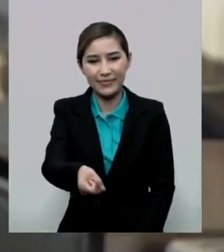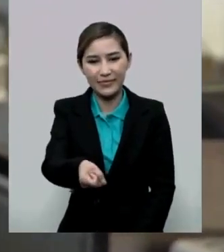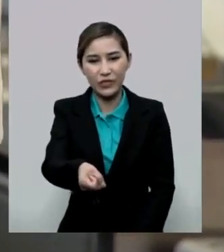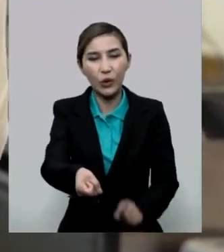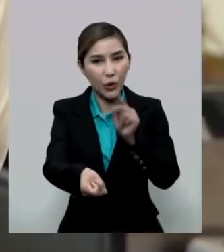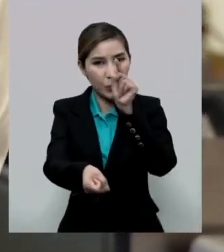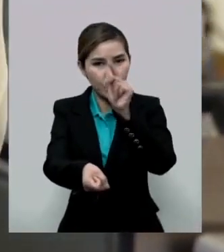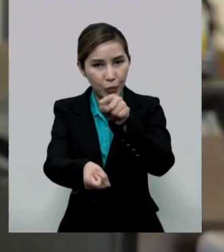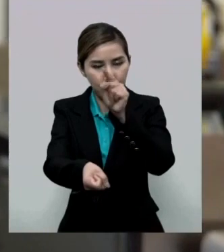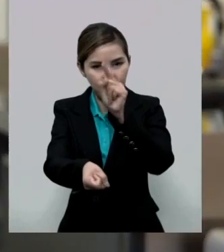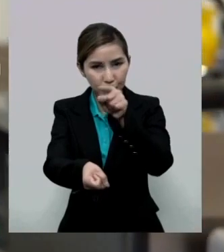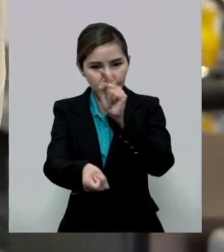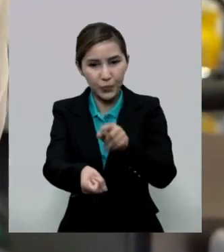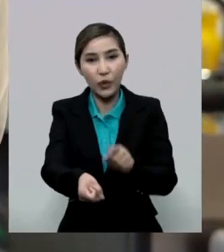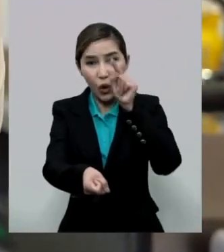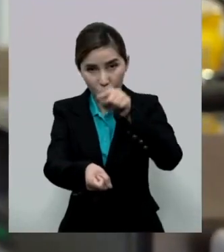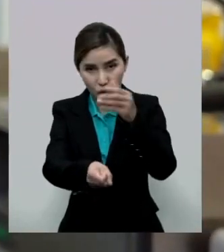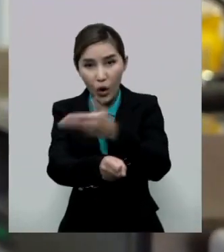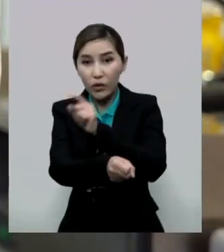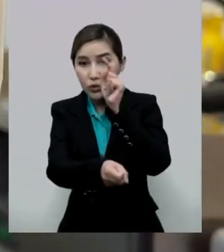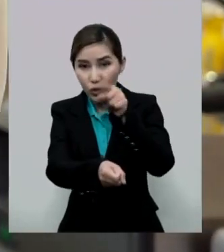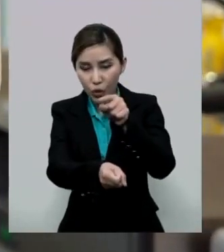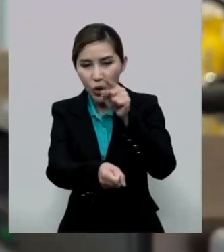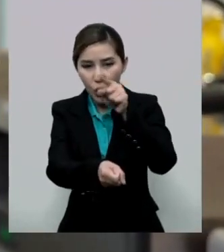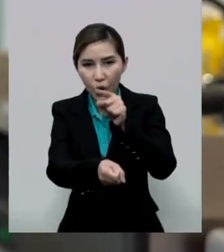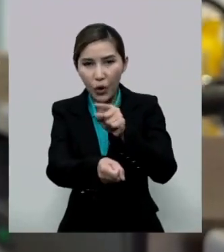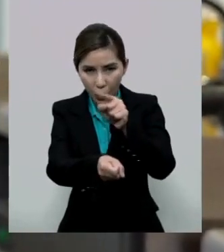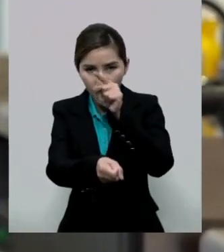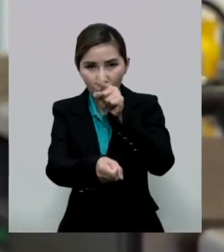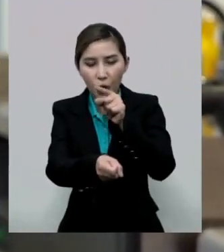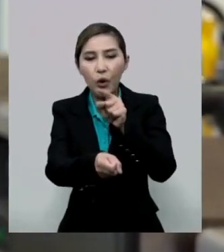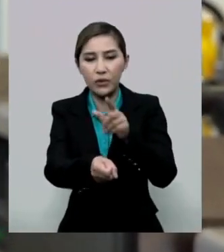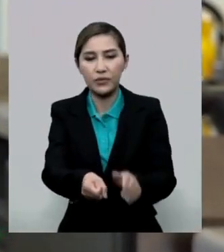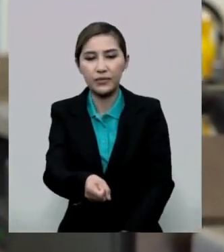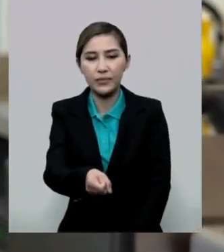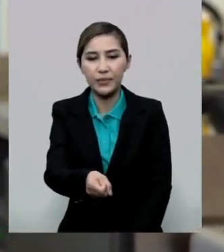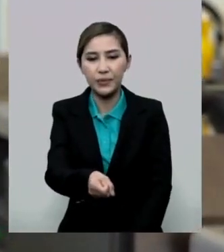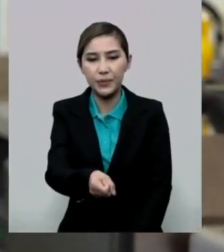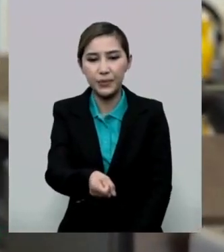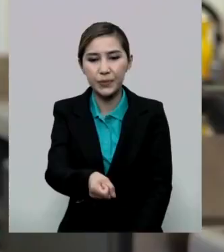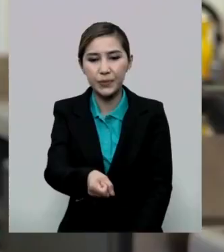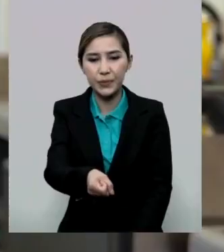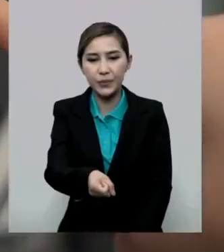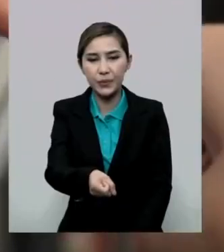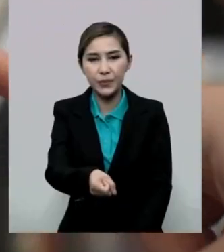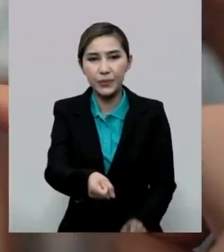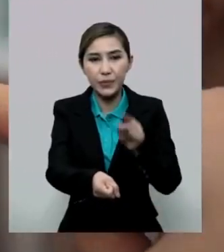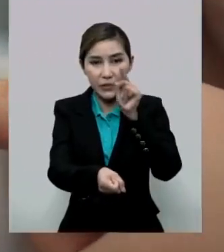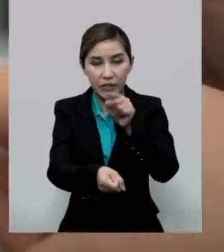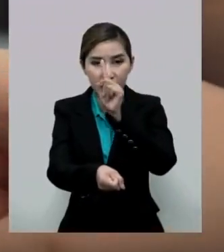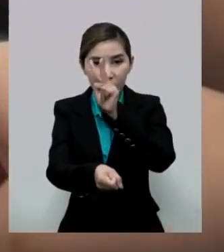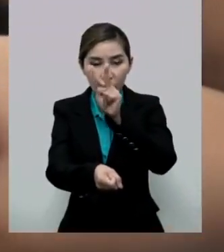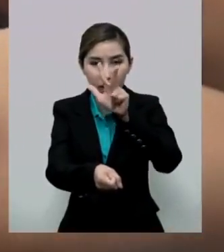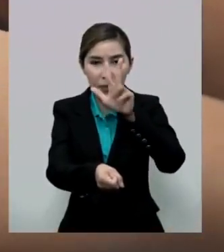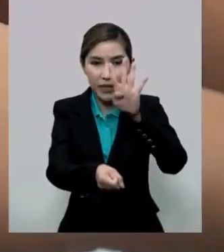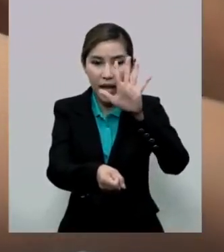งนี้แล้วค่ะทีนี้พี่ทันกดปุ่มปุ่นใหญ่ ต้องกดก่อนเหรอคะ ใช่ครับเพื่อล้างกาแฟเก่าออกก่อน ได้ค่ะ กดแ